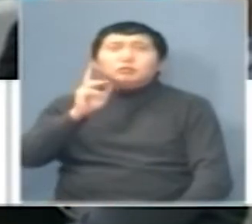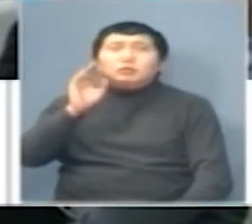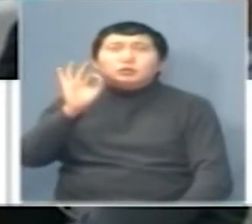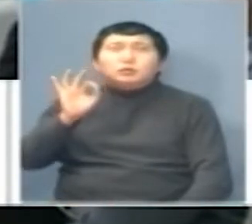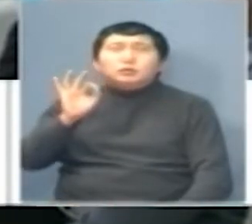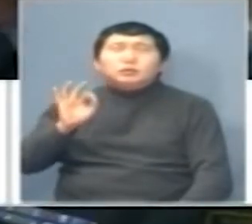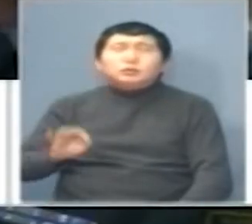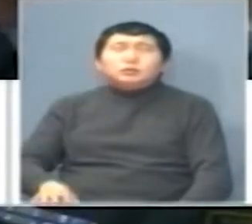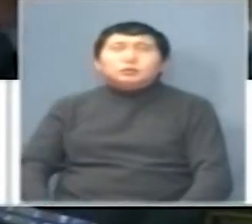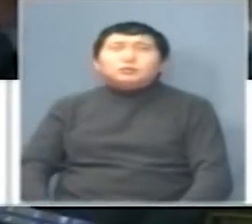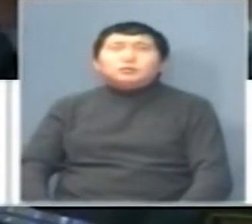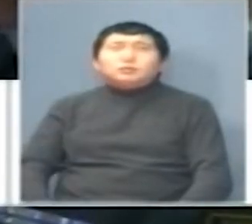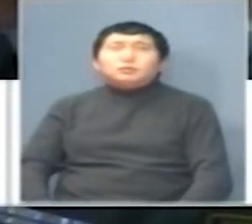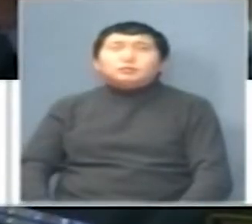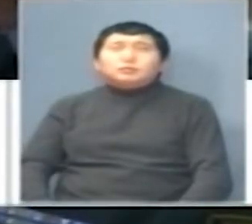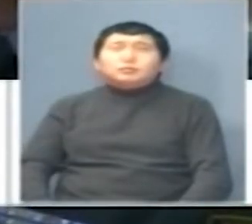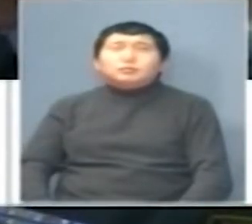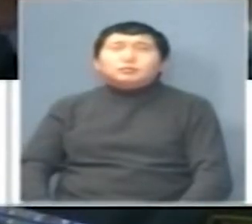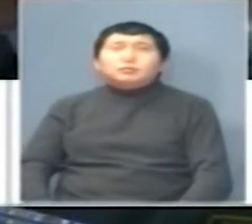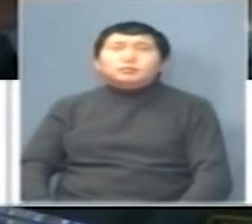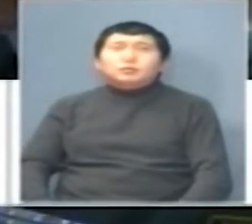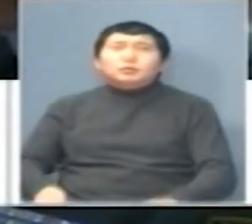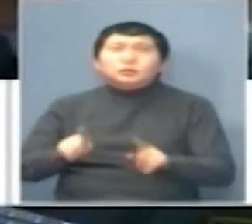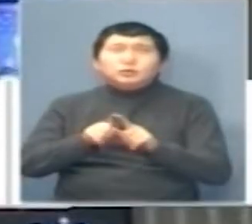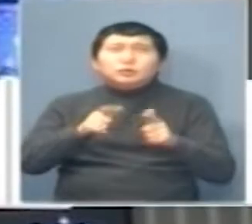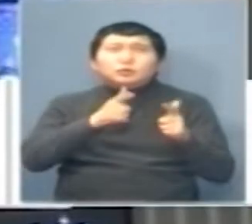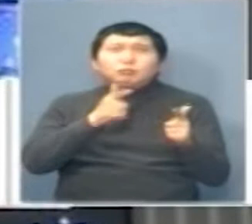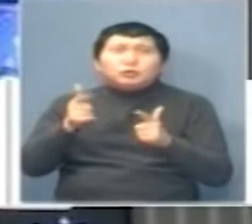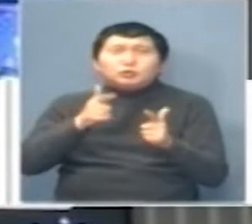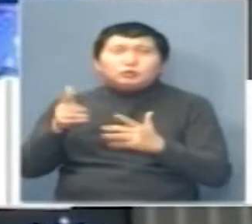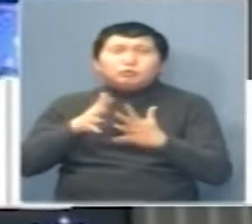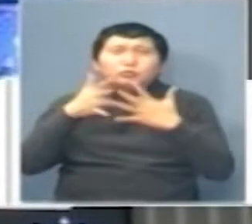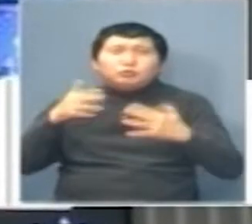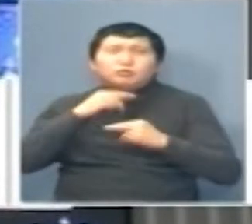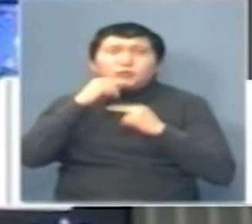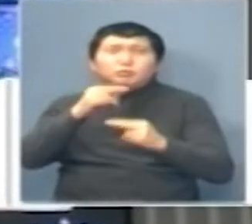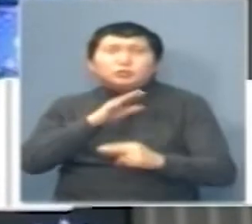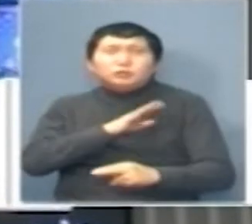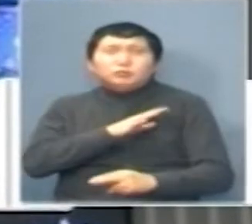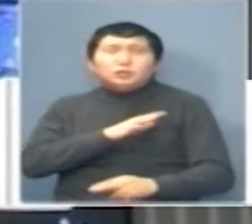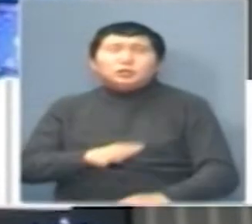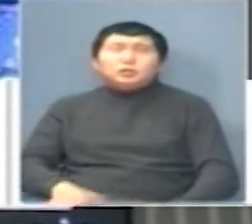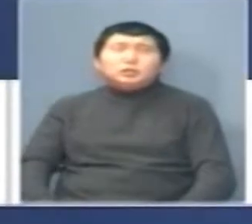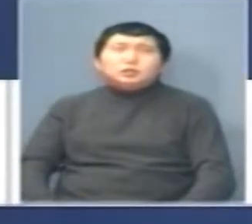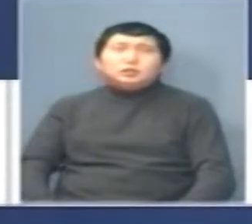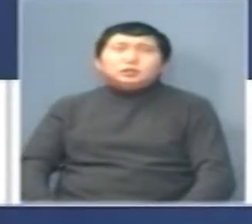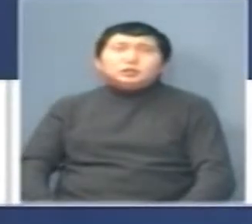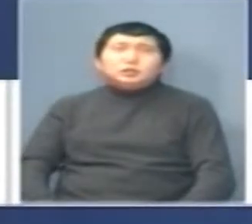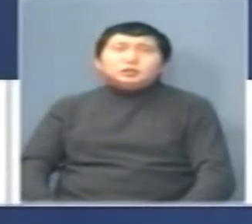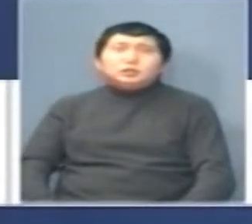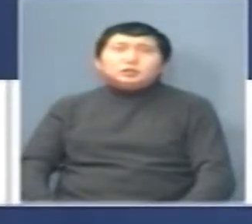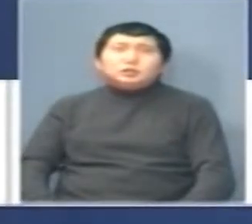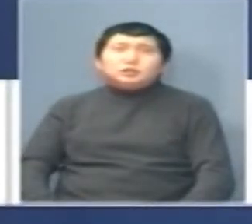істері жөніндегі департаментің өкілдері де дайындыққа үлкен көңіл бөлуде. Мүмкіндігінше қолдан келген көмекті аямаймыз дейді.